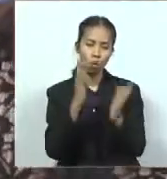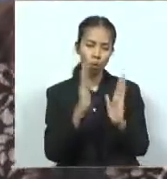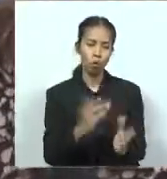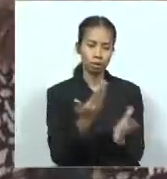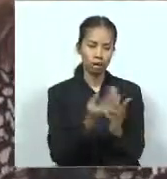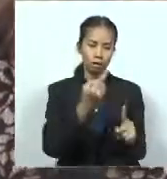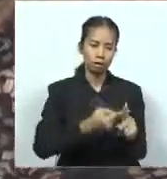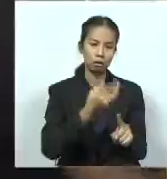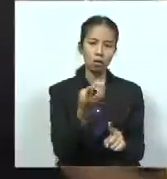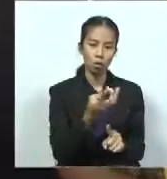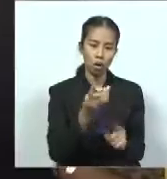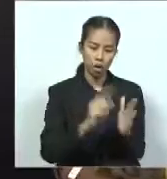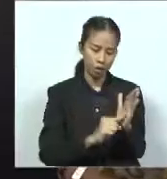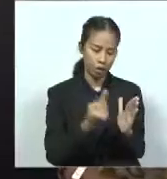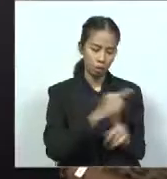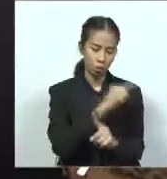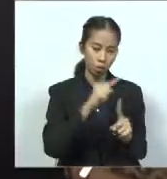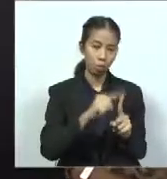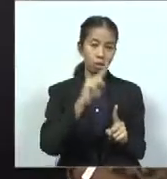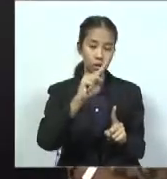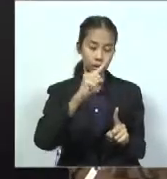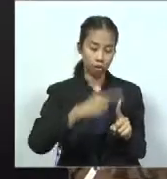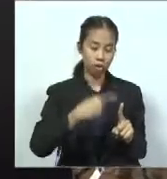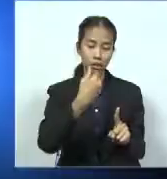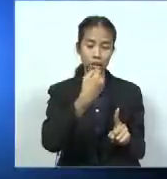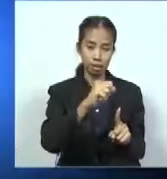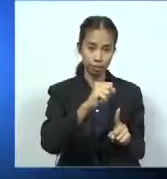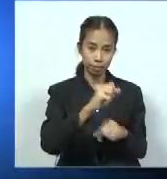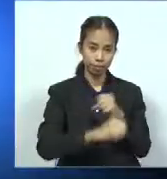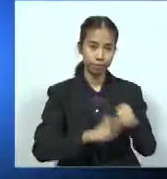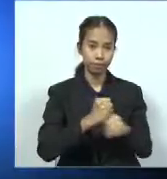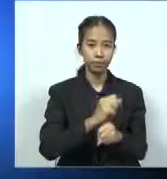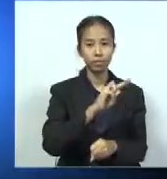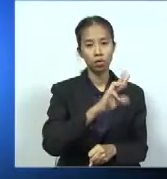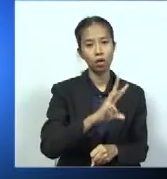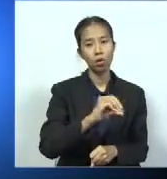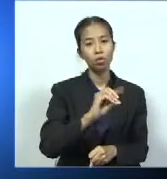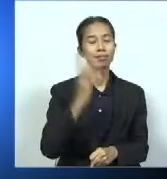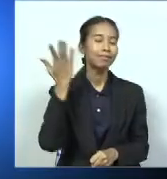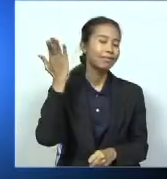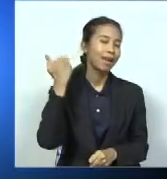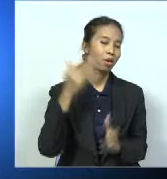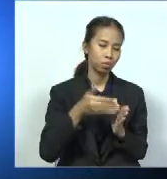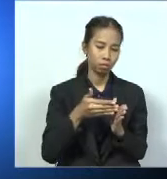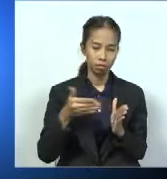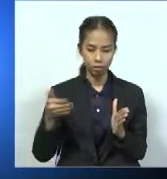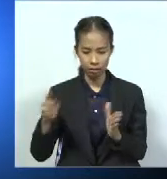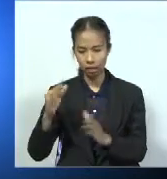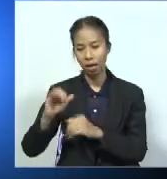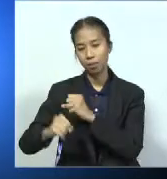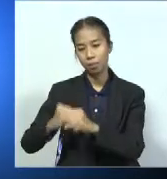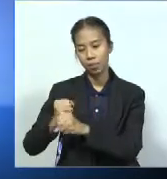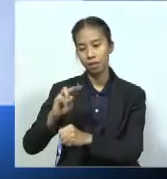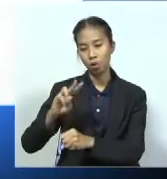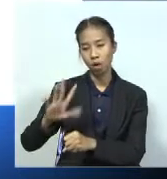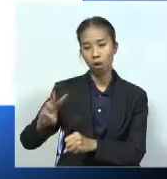ตรสวัสดิการแห่งรัฐตั้งแต่วันที่1ตุลาคมถึง2560ที่ผ่านมาถึง30กันยายน